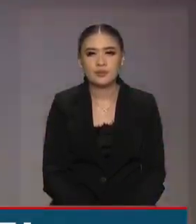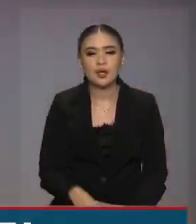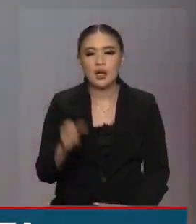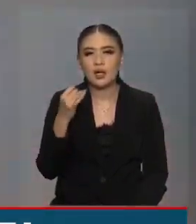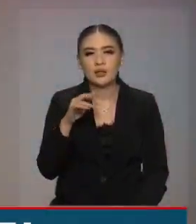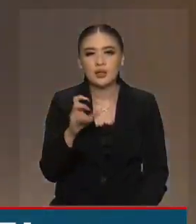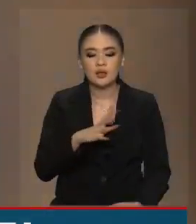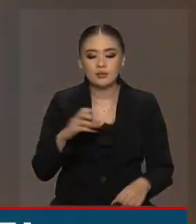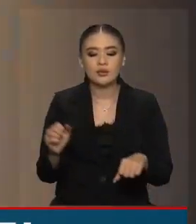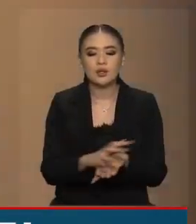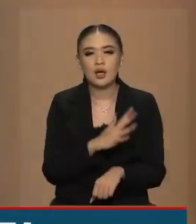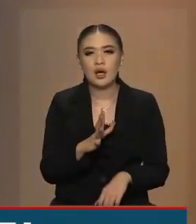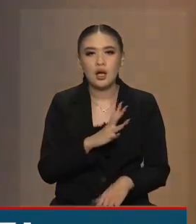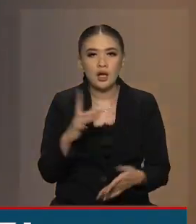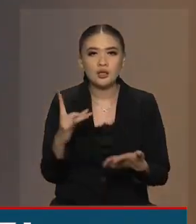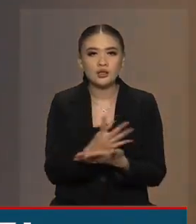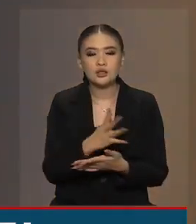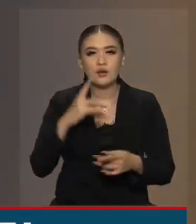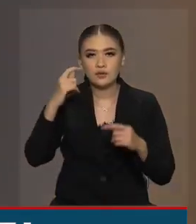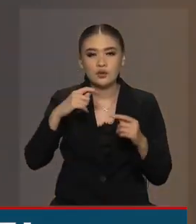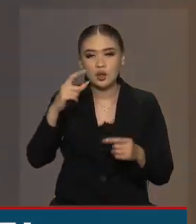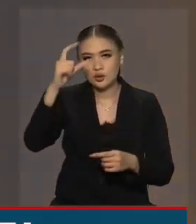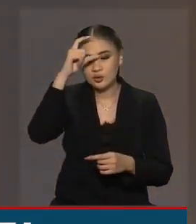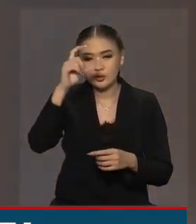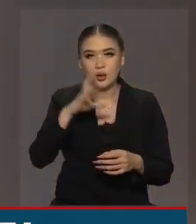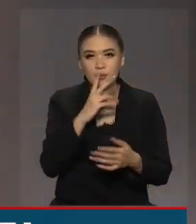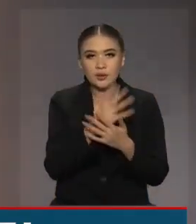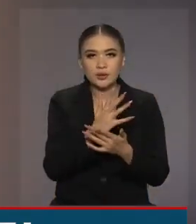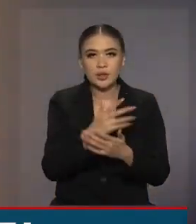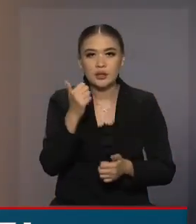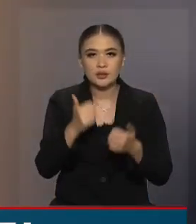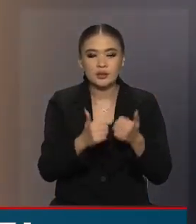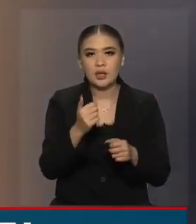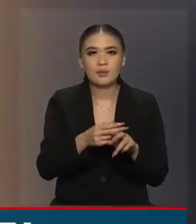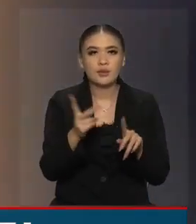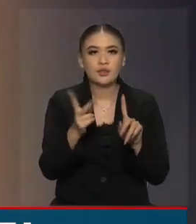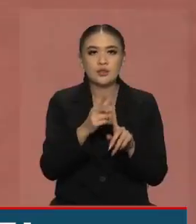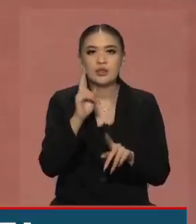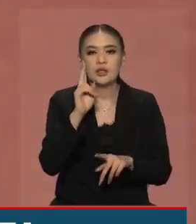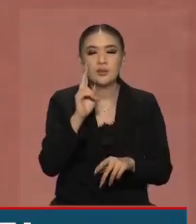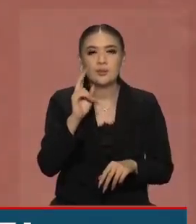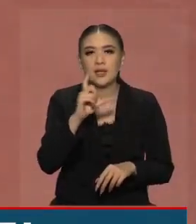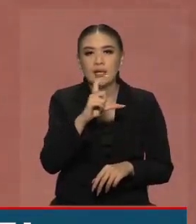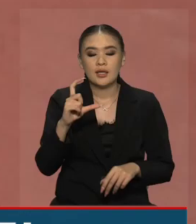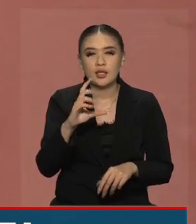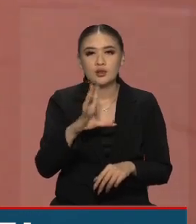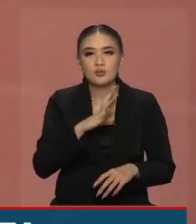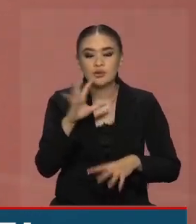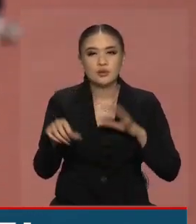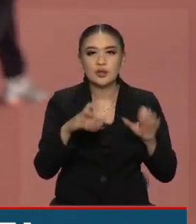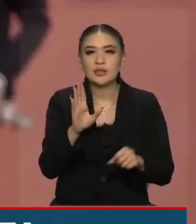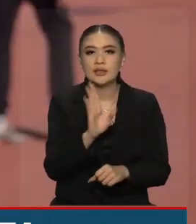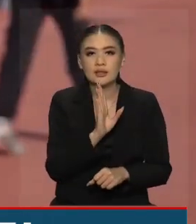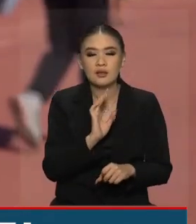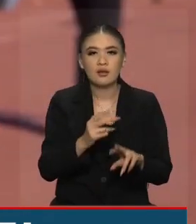Айдананың шеберлігін паш еткен алғашқы видео Түркияда тарады. Сайыста қарсыластарынан бұрын екінші қабатқа ытқып шыққан қазақтың қаршыдай